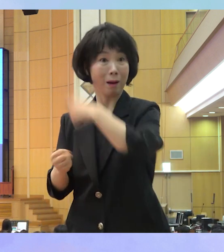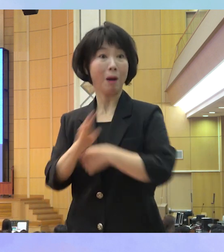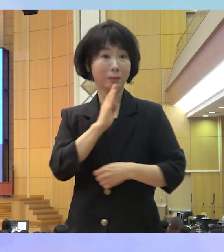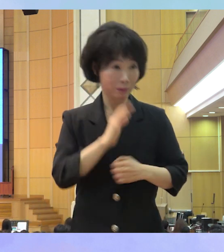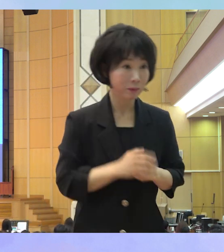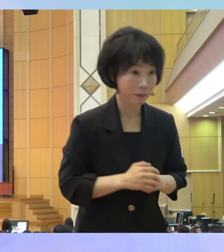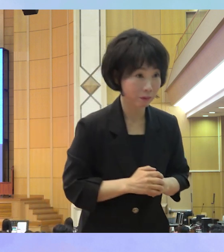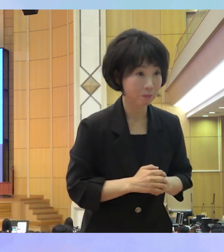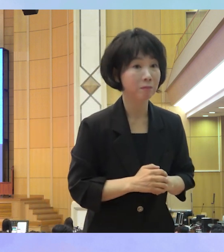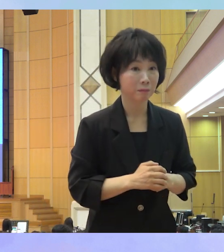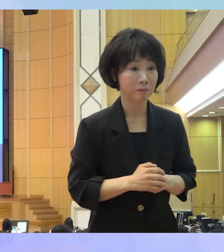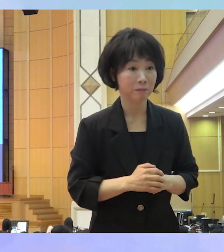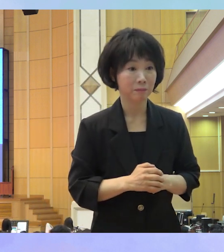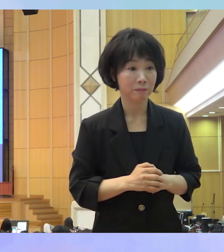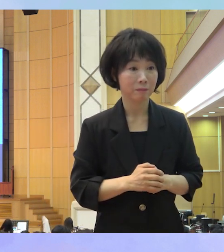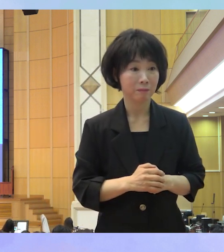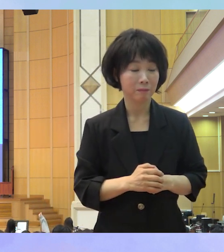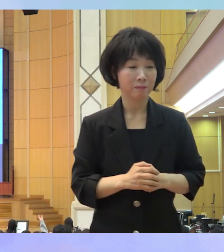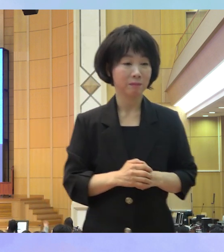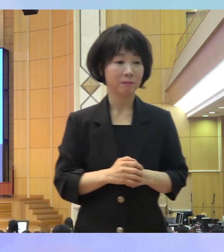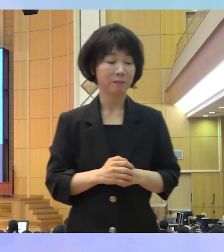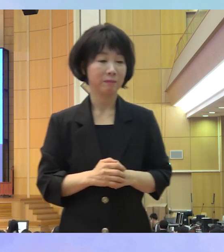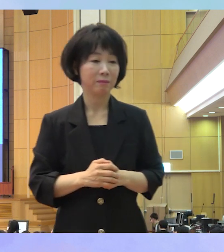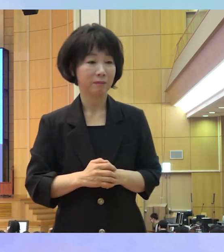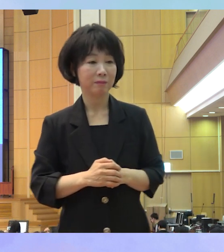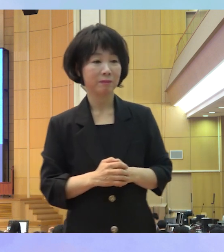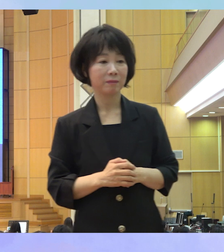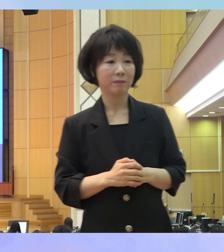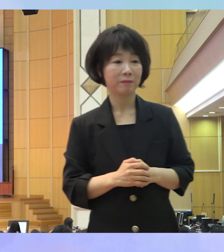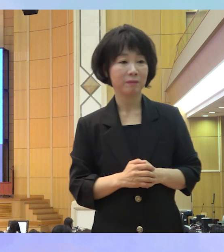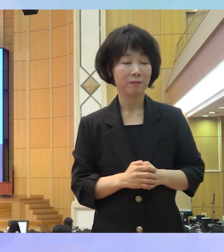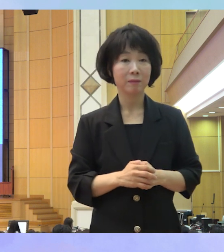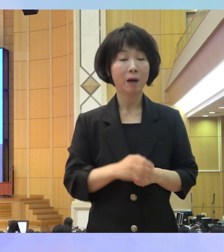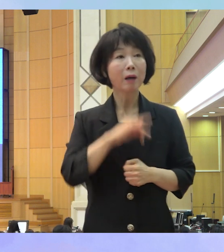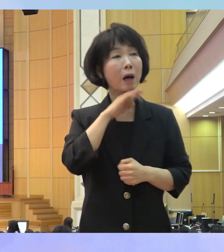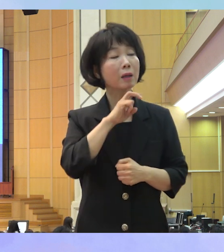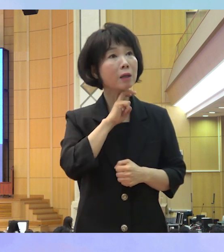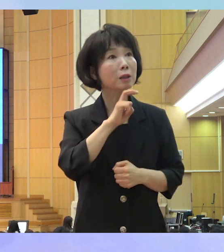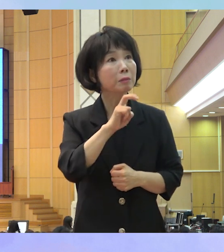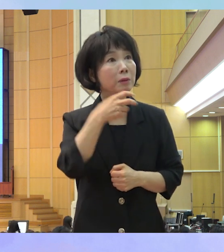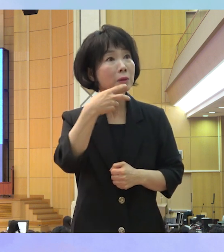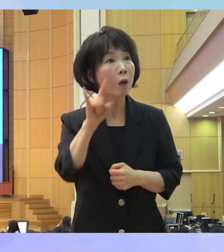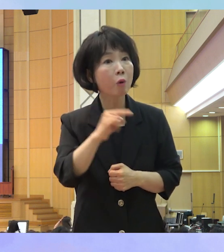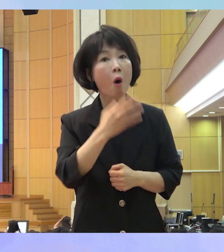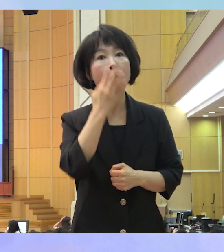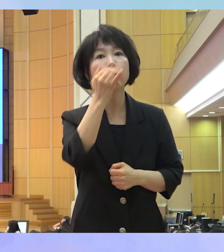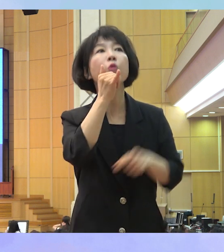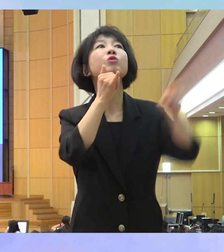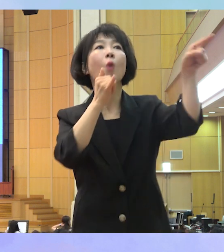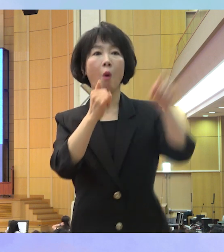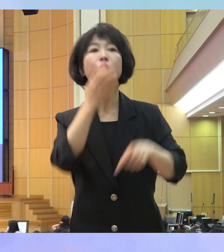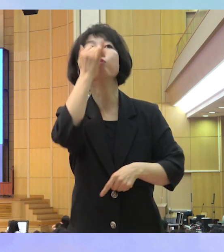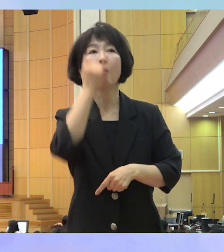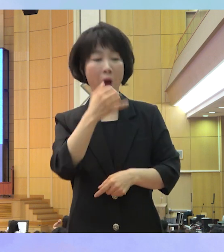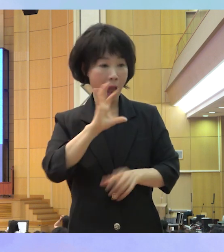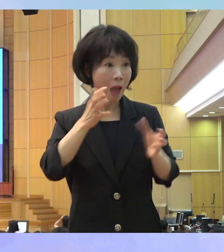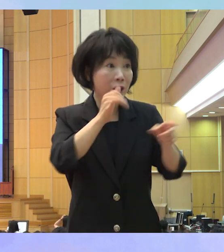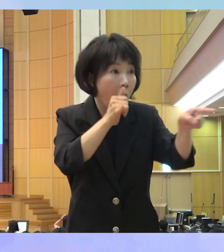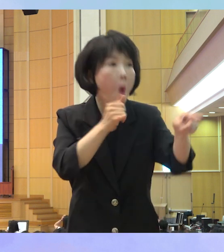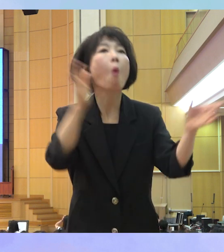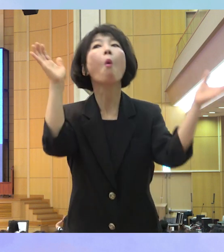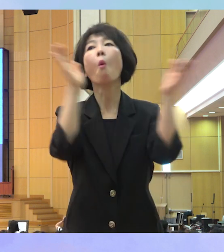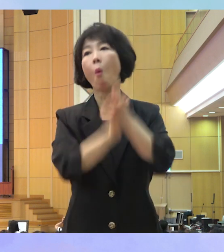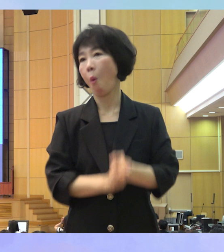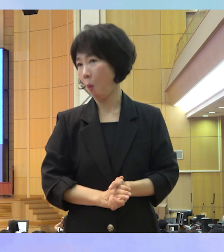건 아닌데 저도 생각해 보니까 부모더라고요, 보니까. 그래서 이미 그 65세 이상 되신